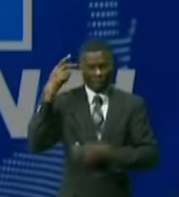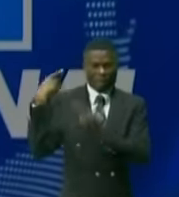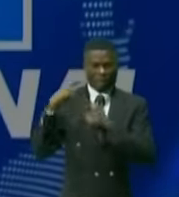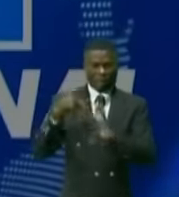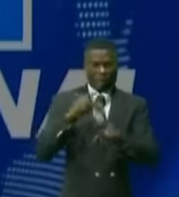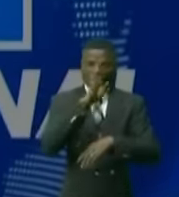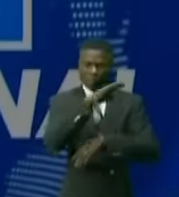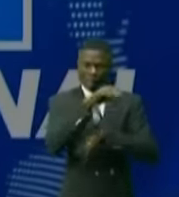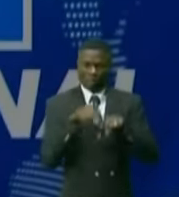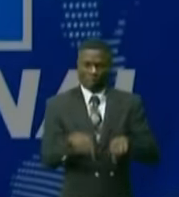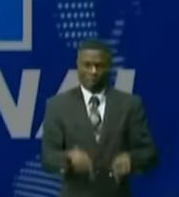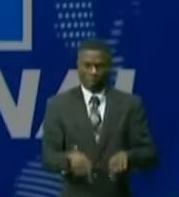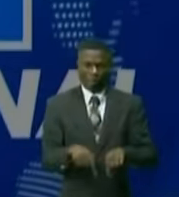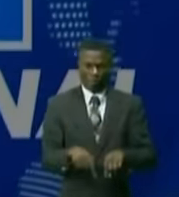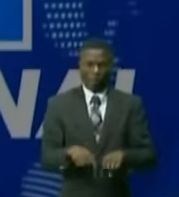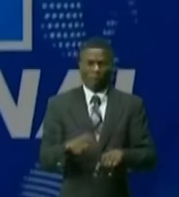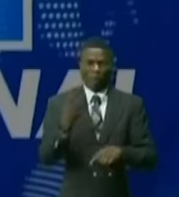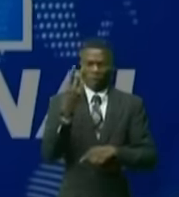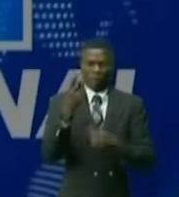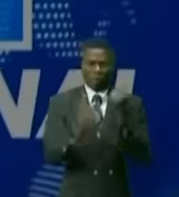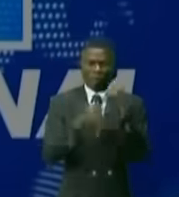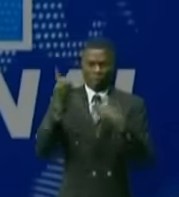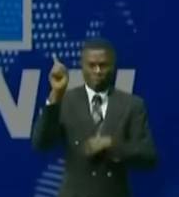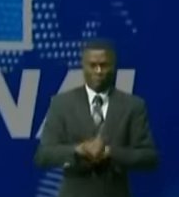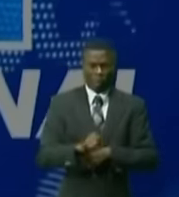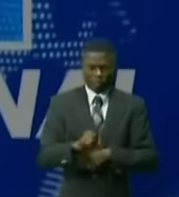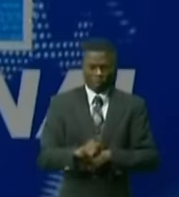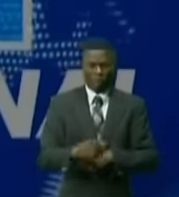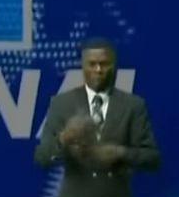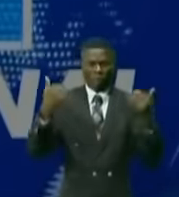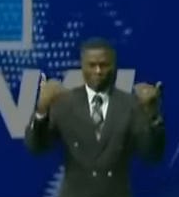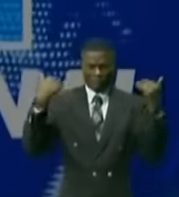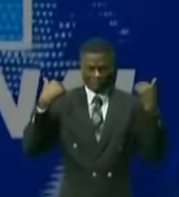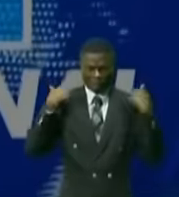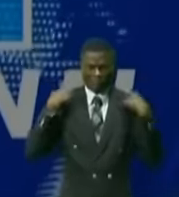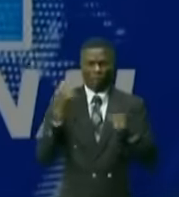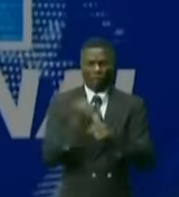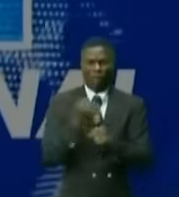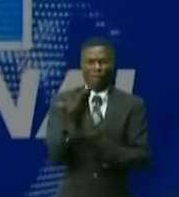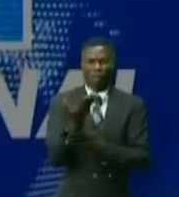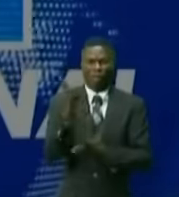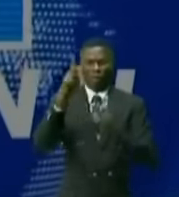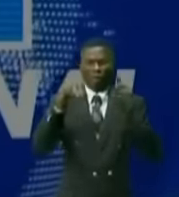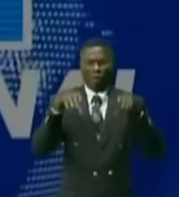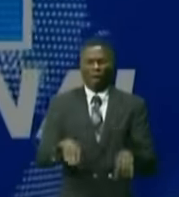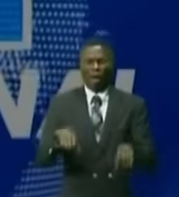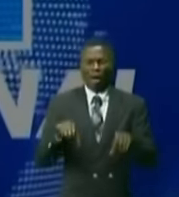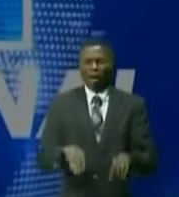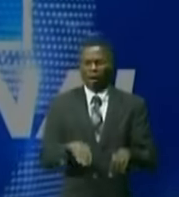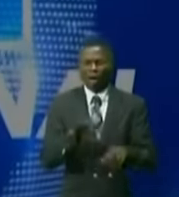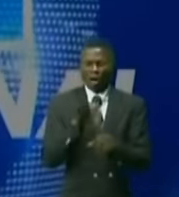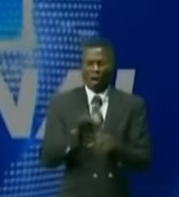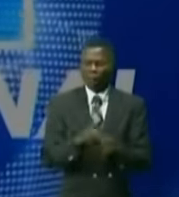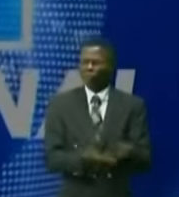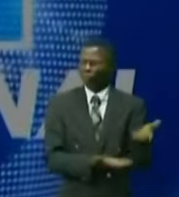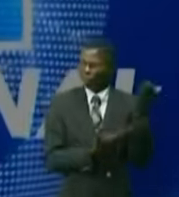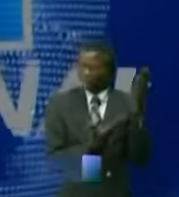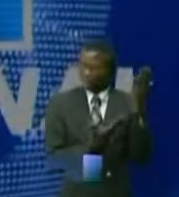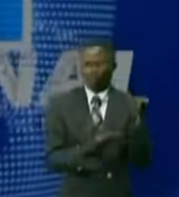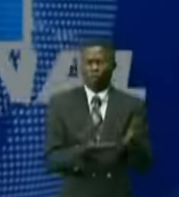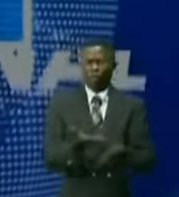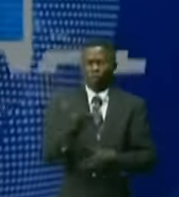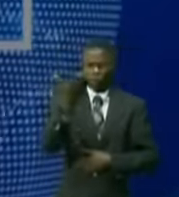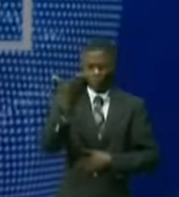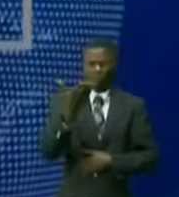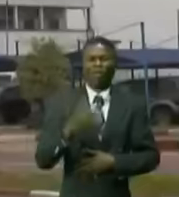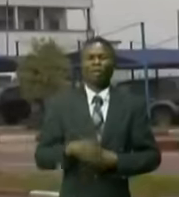cet après-midi. Ce dernier est venu remplir son devoir civique. Il appelle les Congolais à voter utile. Christine Lenzo pour